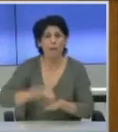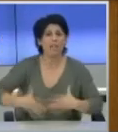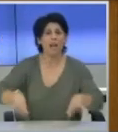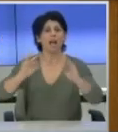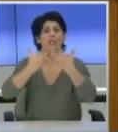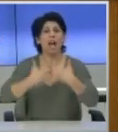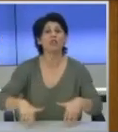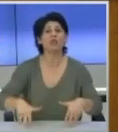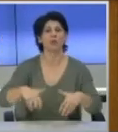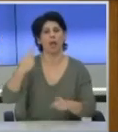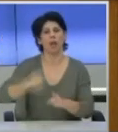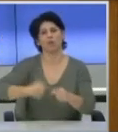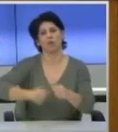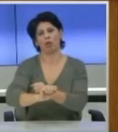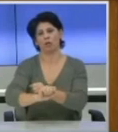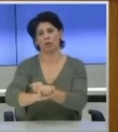ποδοσφαίρου.